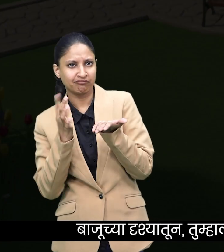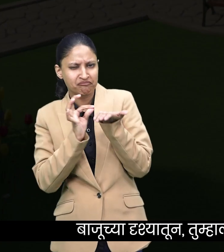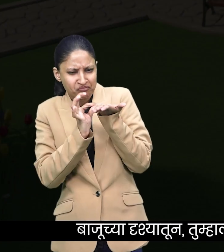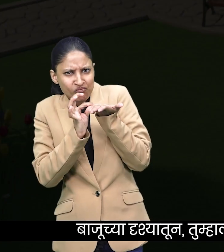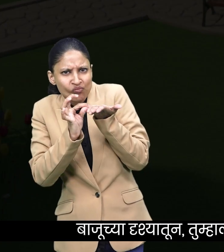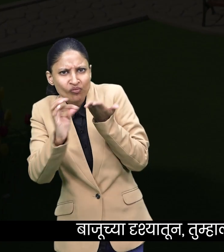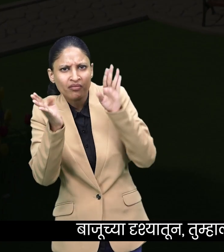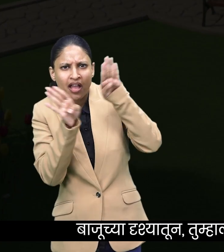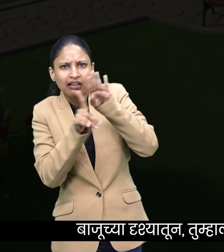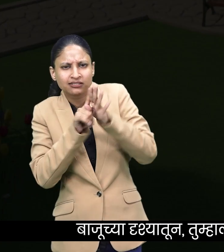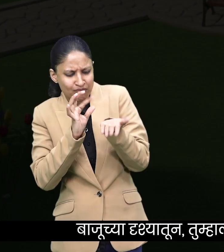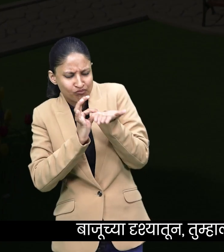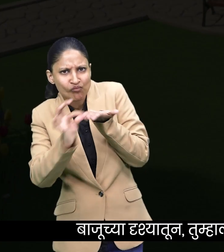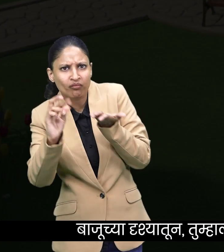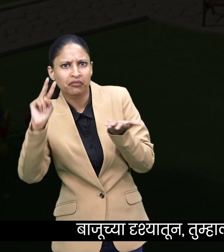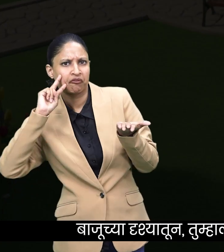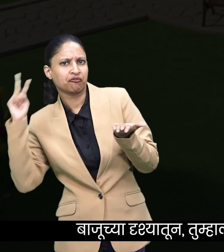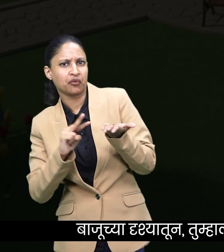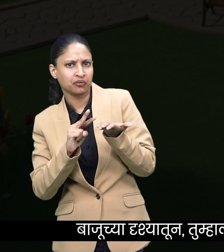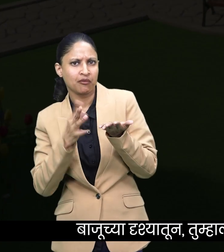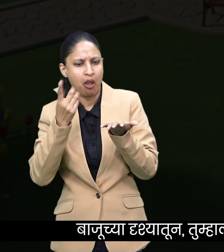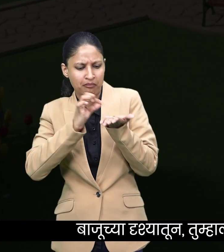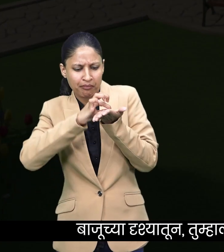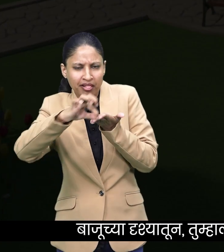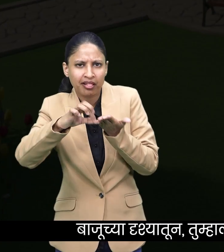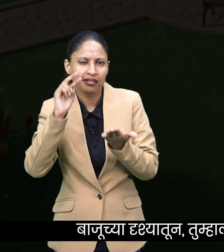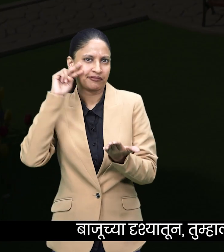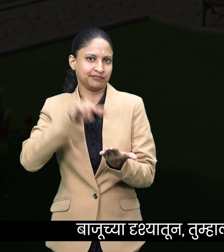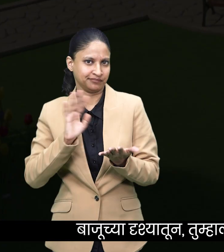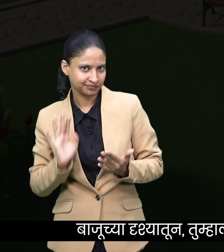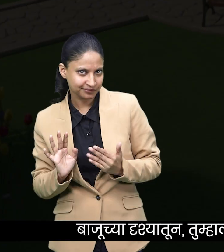बाजूच्या दृश्यातून तुम्हाला फक्त पातळ कडा किंवा देठ दिसू